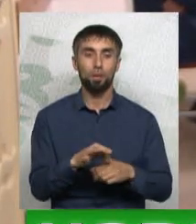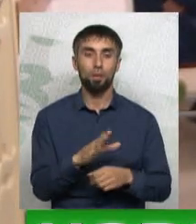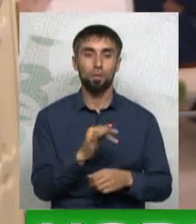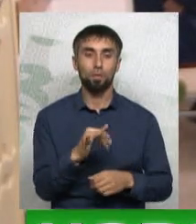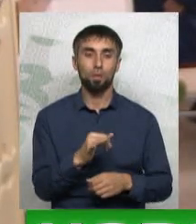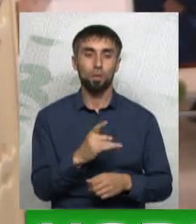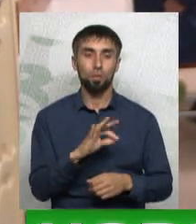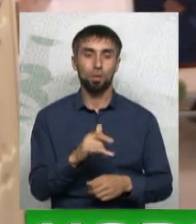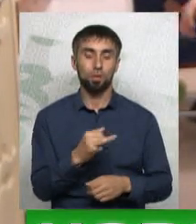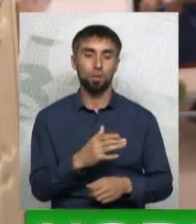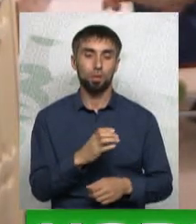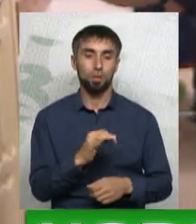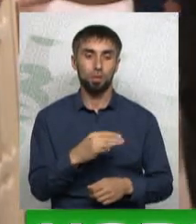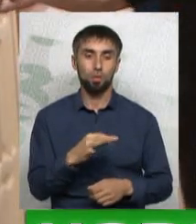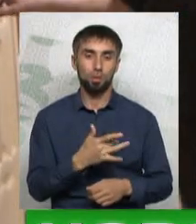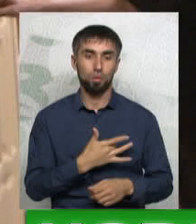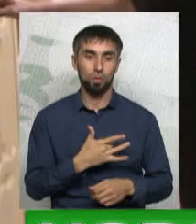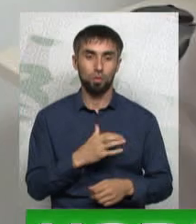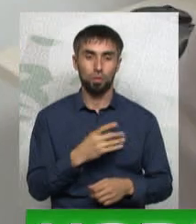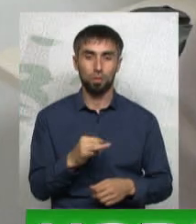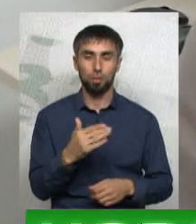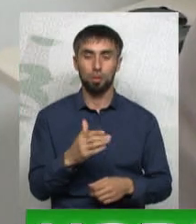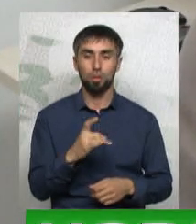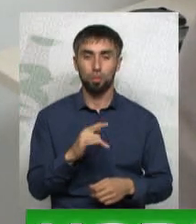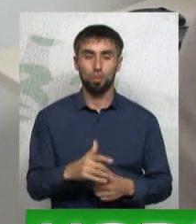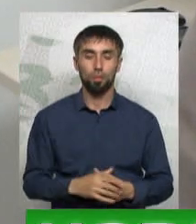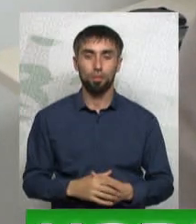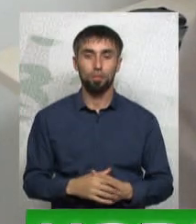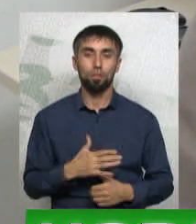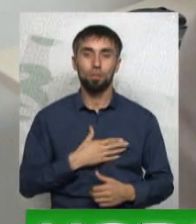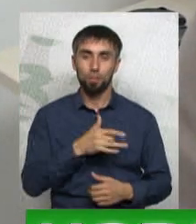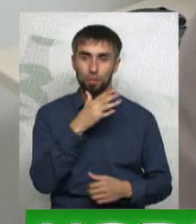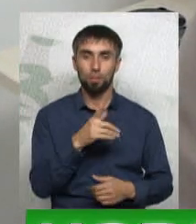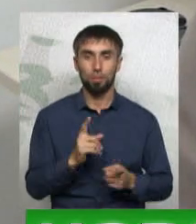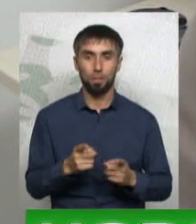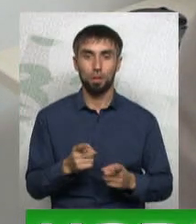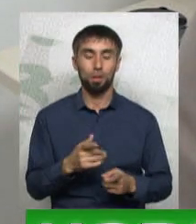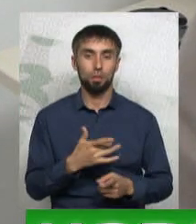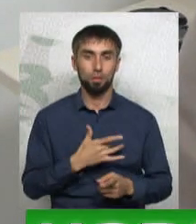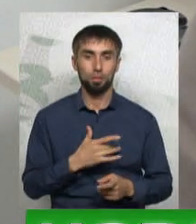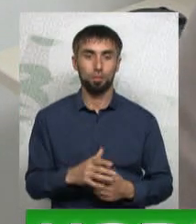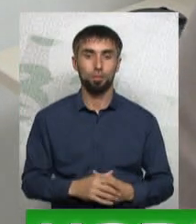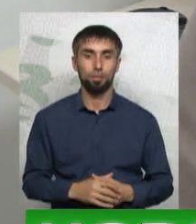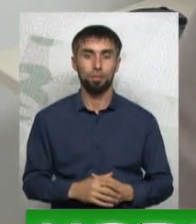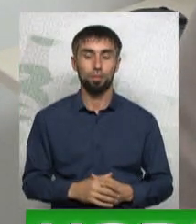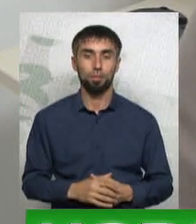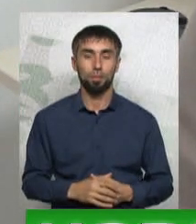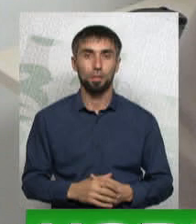и сердечно-сосудистые хирурги России. В моем возрасте, естественно, сердце